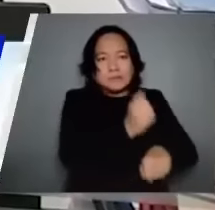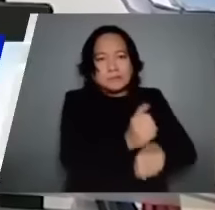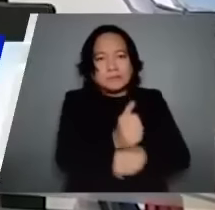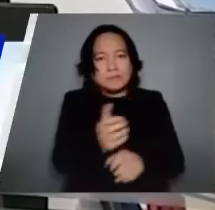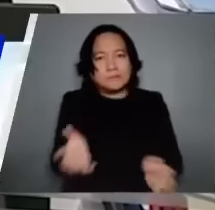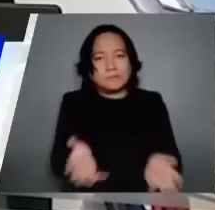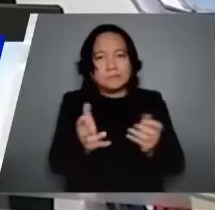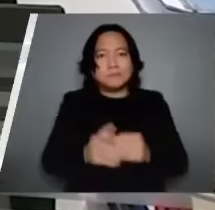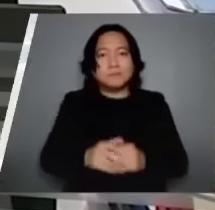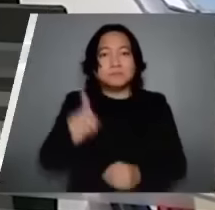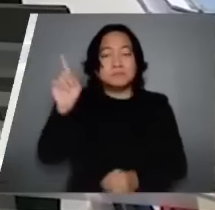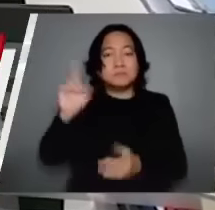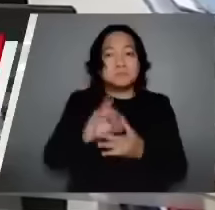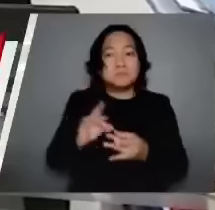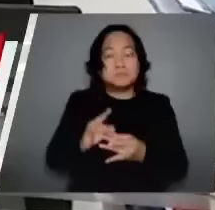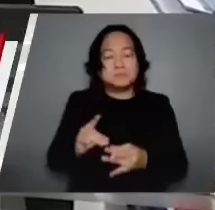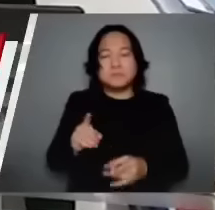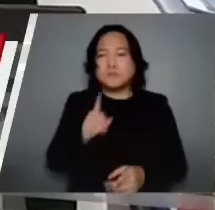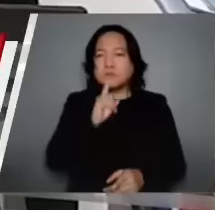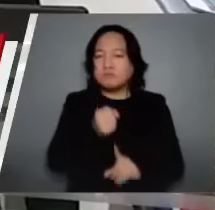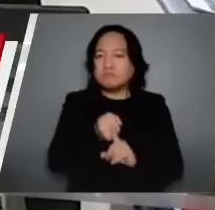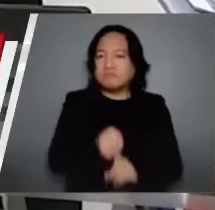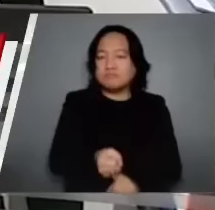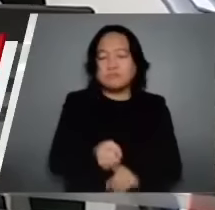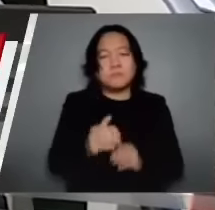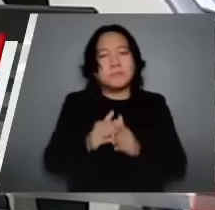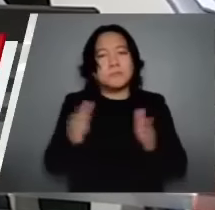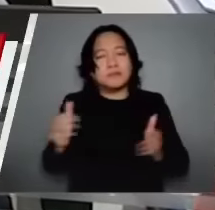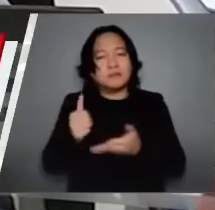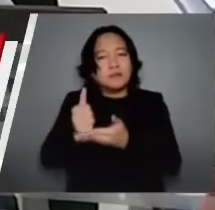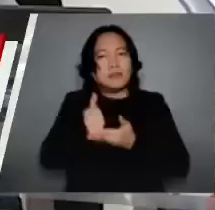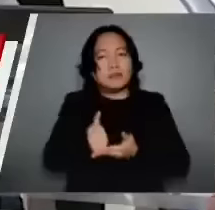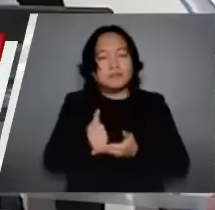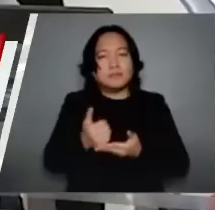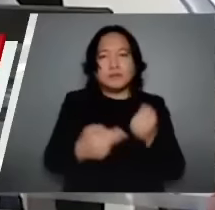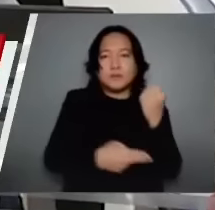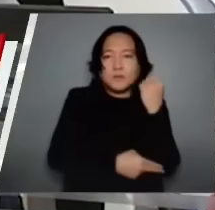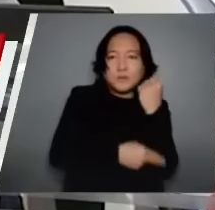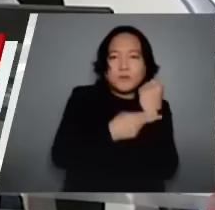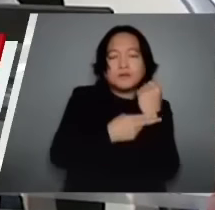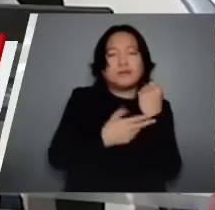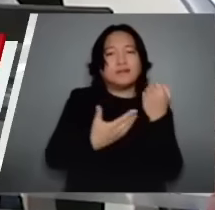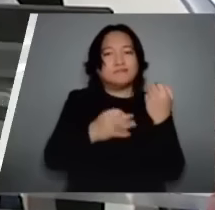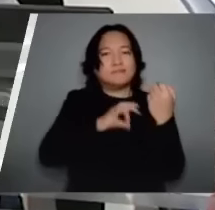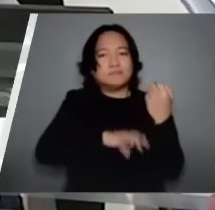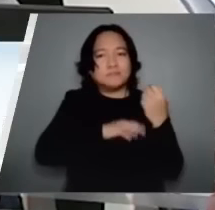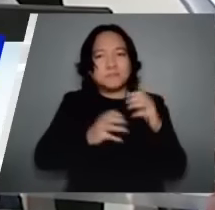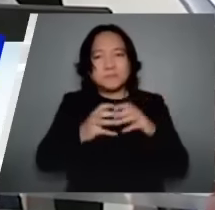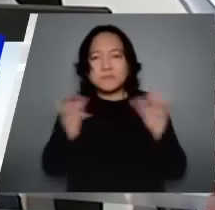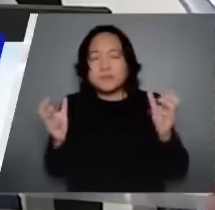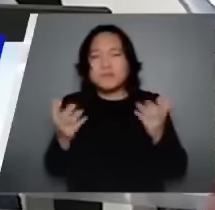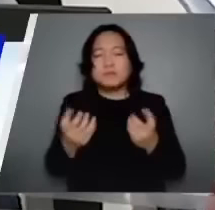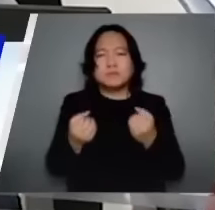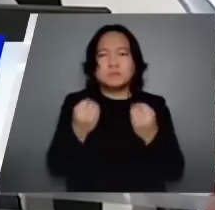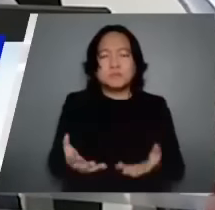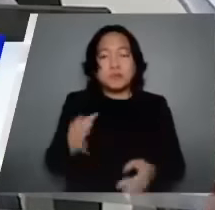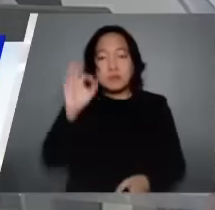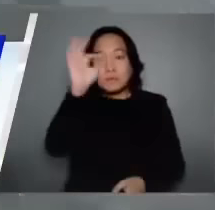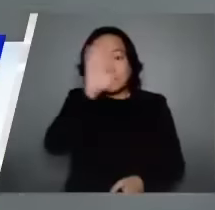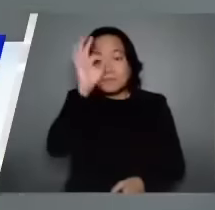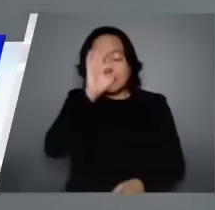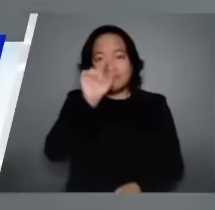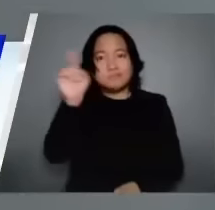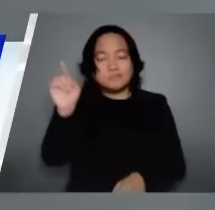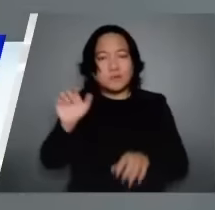siya, especially sa mga hotels natin, sa mga tourist spot natin. Maraming Pilipino na nag-work sa tourism ang